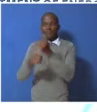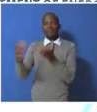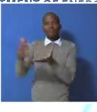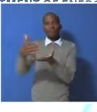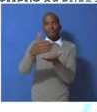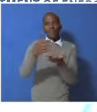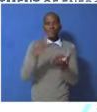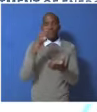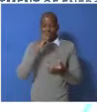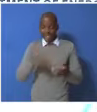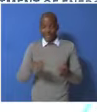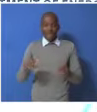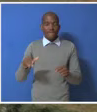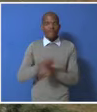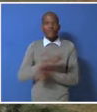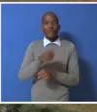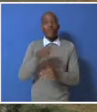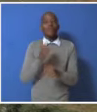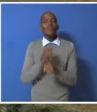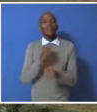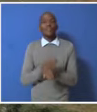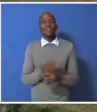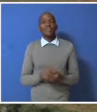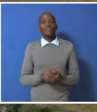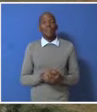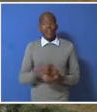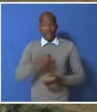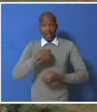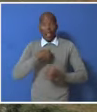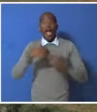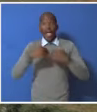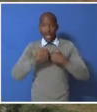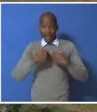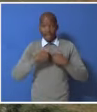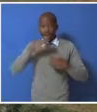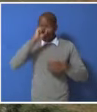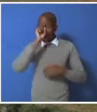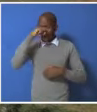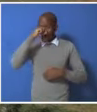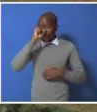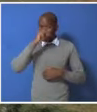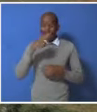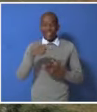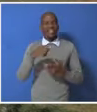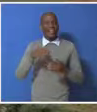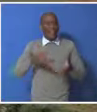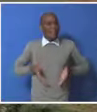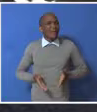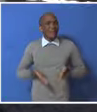gore e tshwanetse re be e tletse gore e bereke. Dikolobe tsa rona di tsala throughout the year ga mariga a tsena yana di kgona go tsala